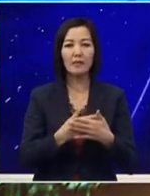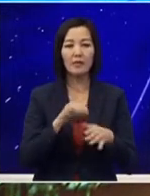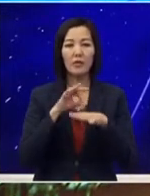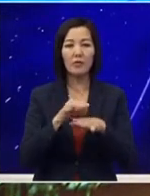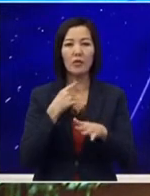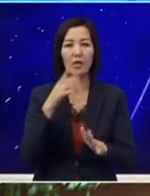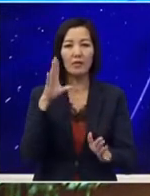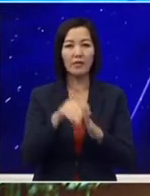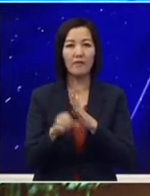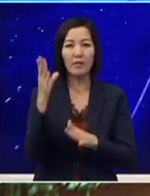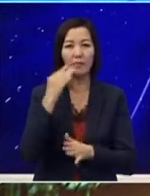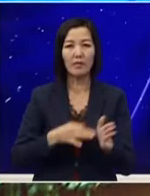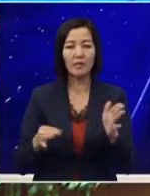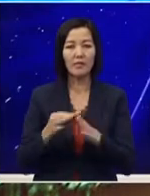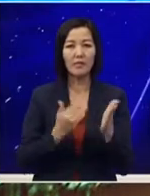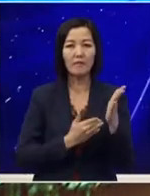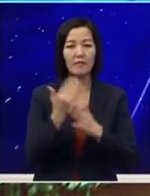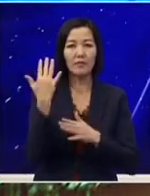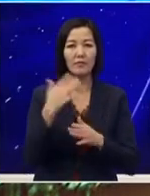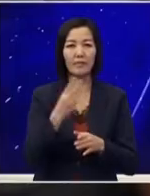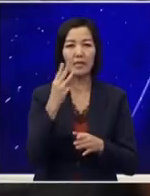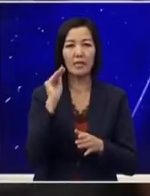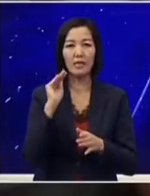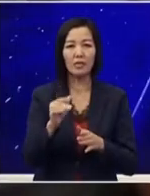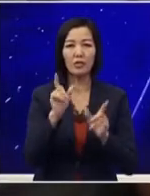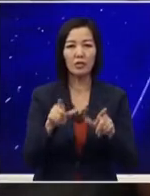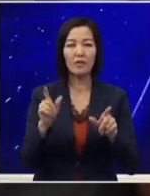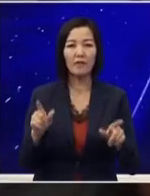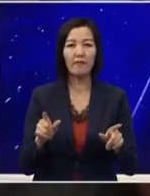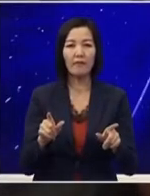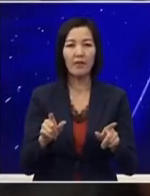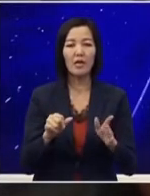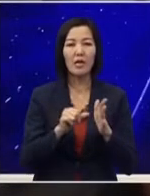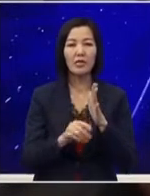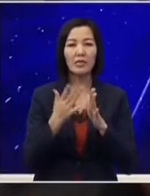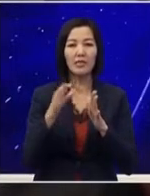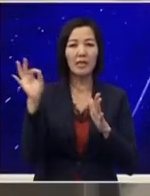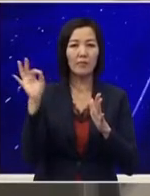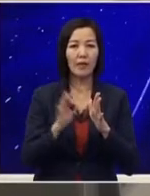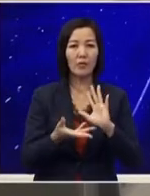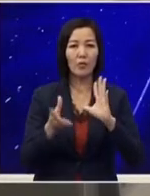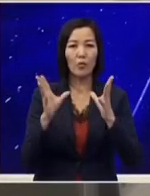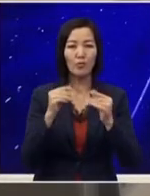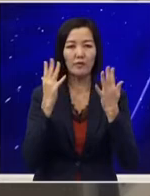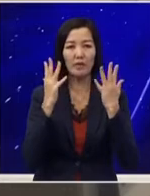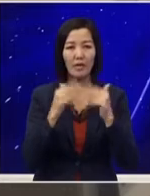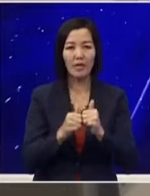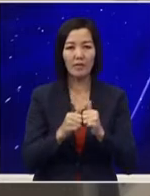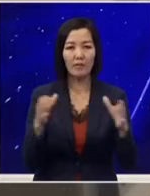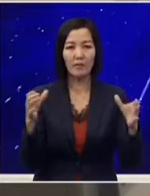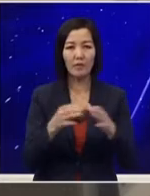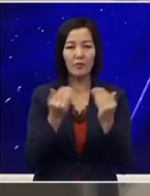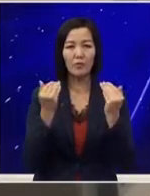идет голосование и в Алматинской области. Свыше 53 тысяч человек или порядка